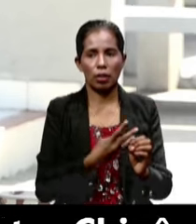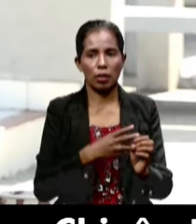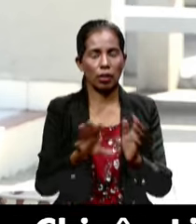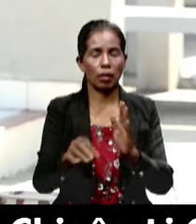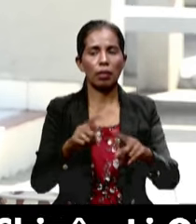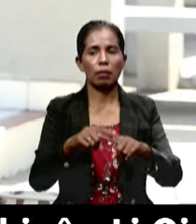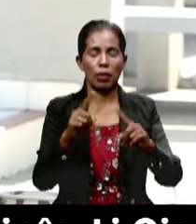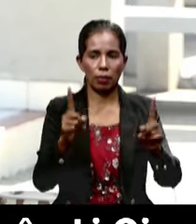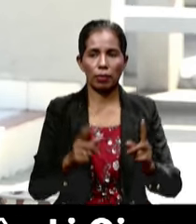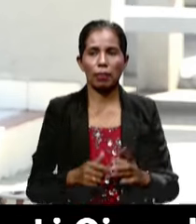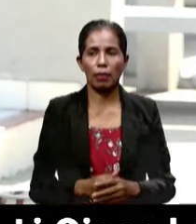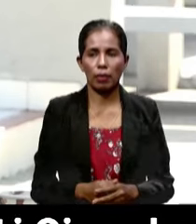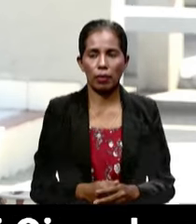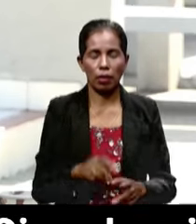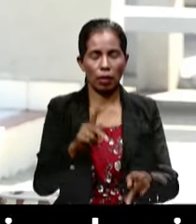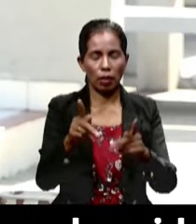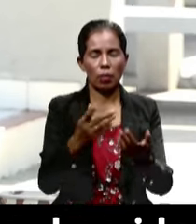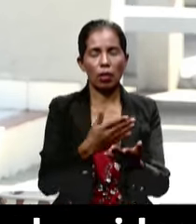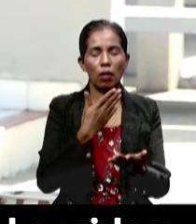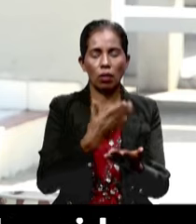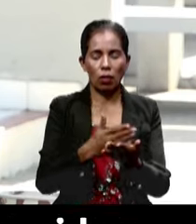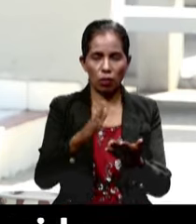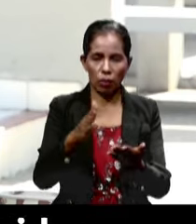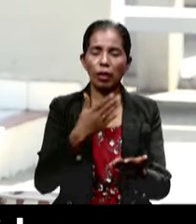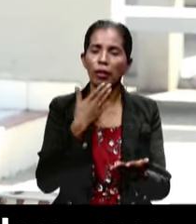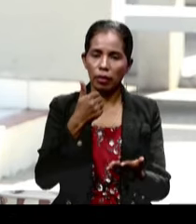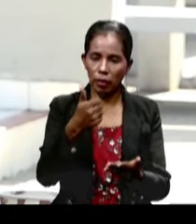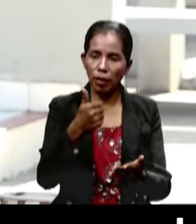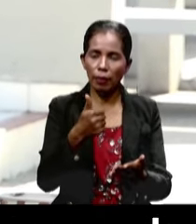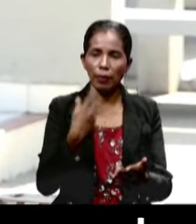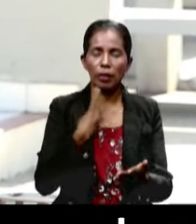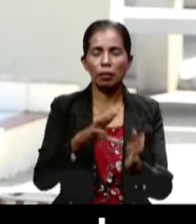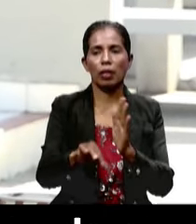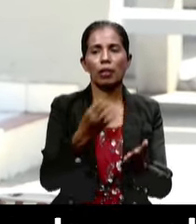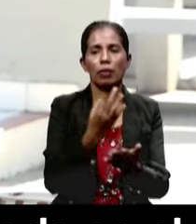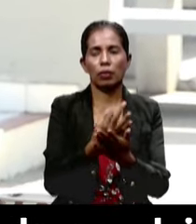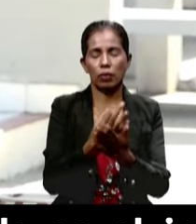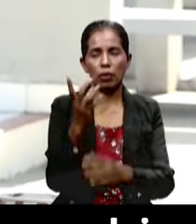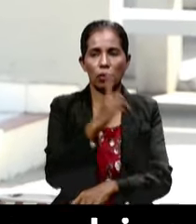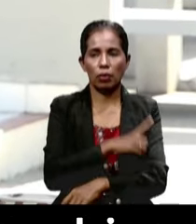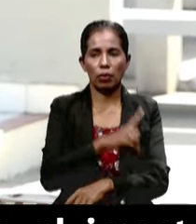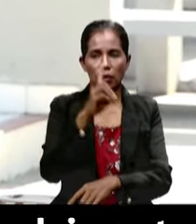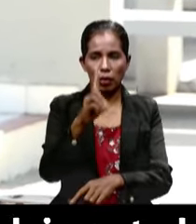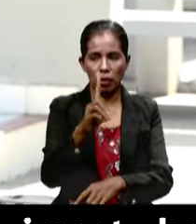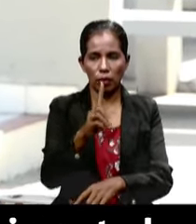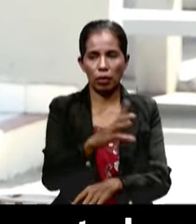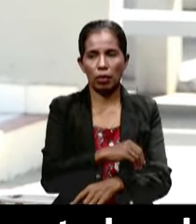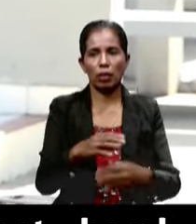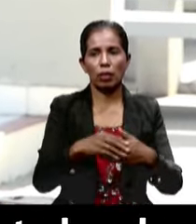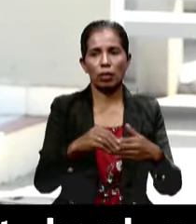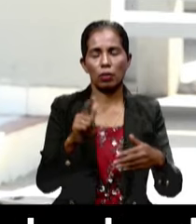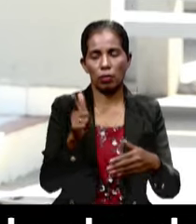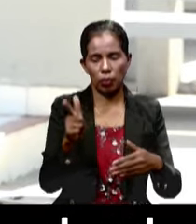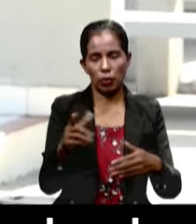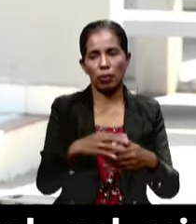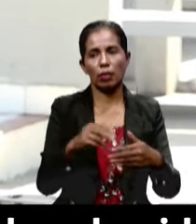mabe se mo hola dia konsumidor se hola dia ta ite bele hetan loronda to 20 30